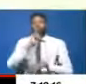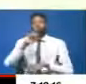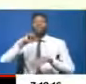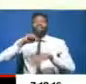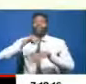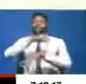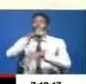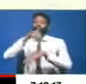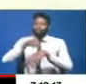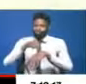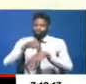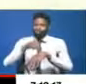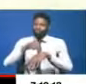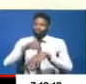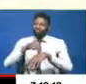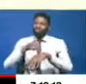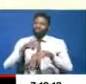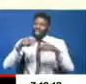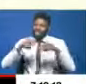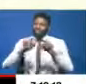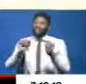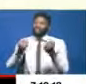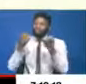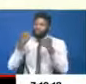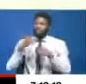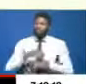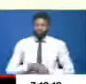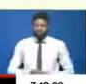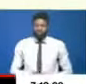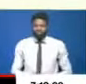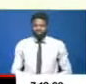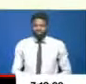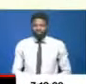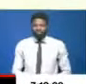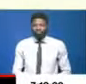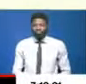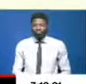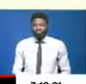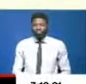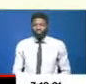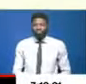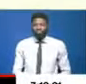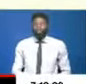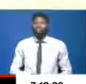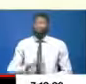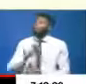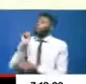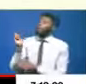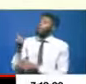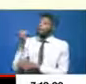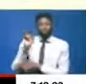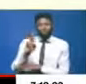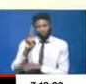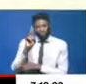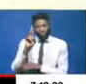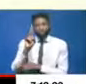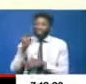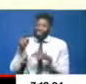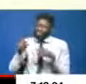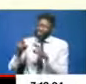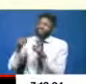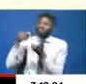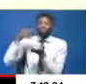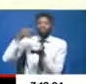under combat stress, able to lead and motivate his peers in accomplishing physical. Rais Uhuru Kenyatta alikuwa Kamanga,